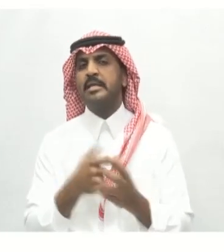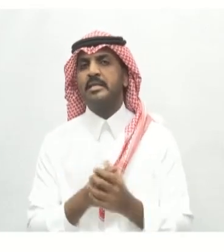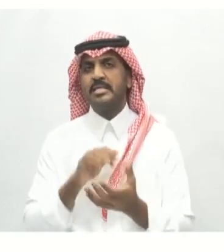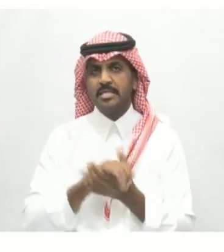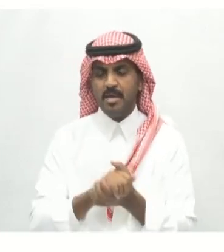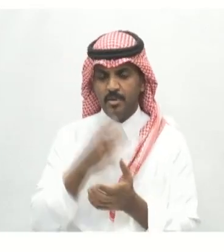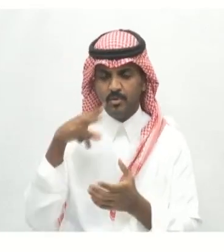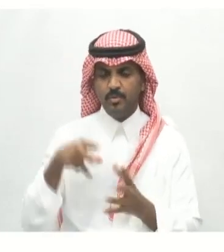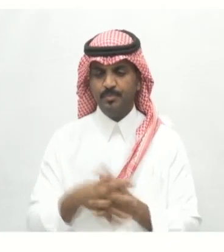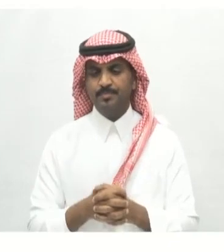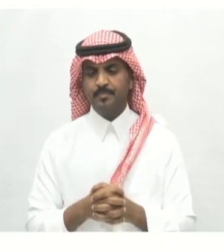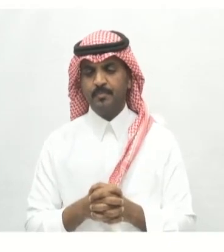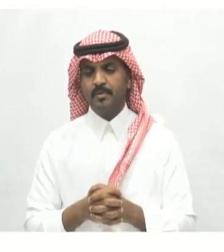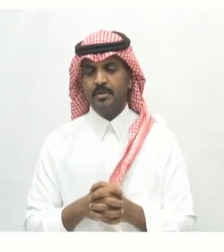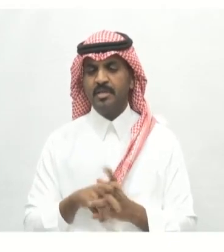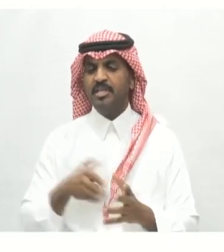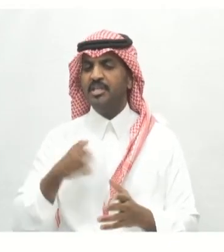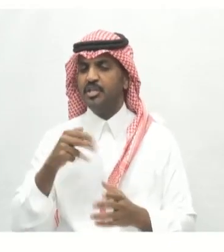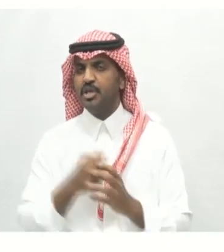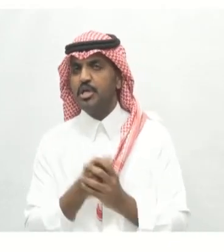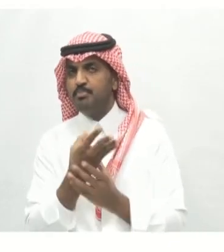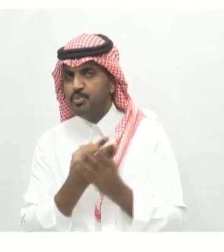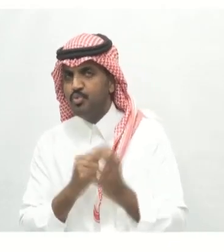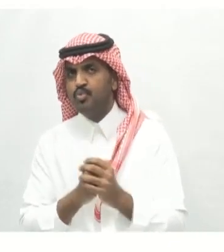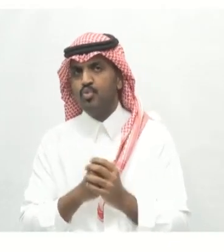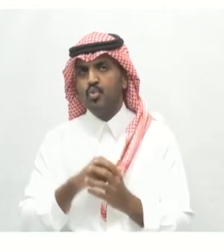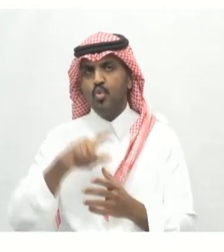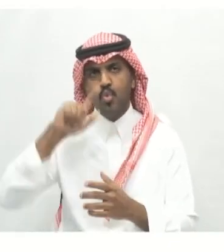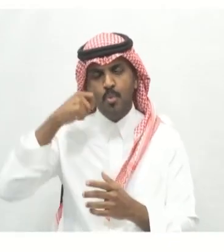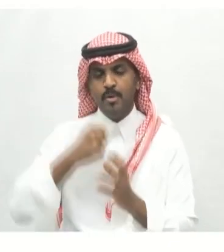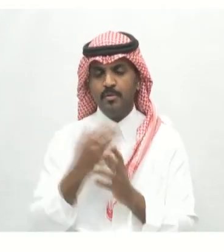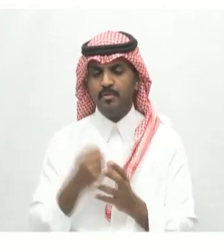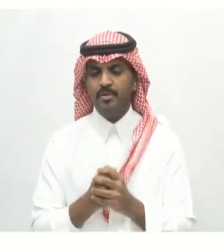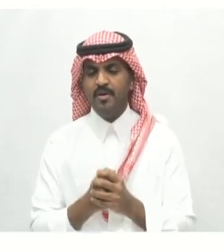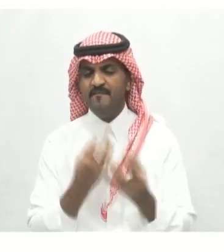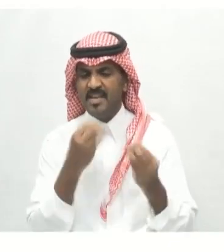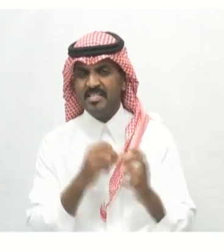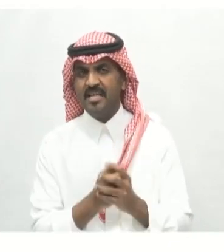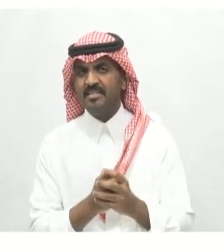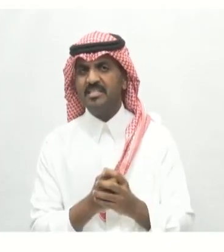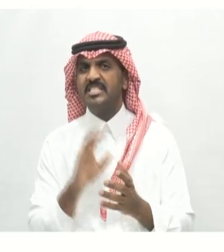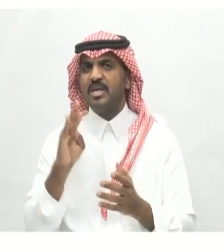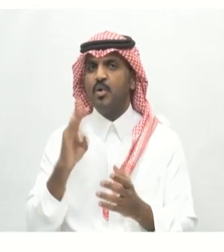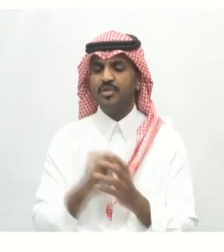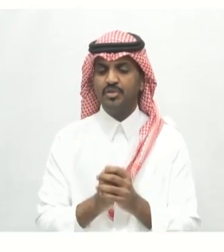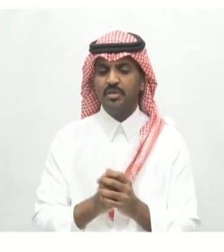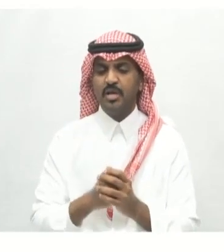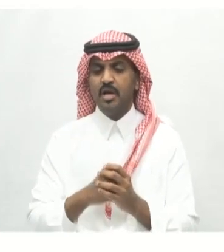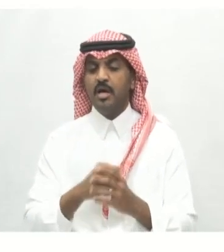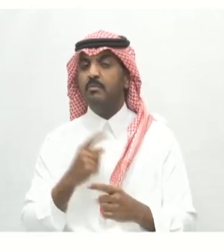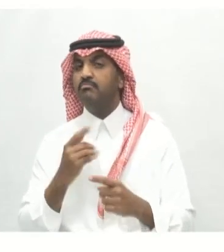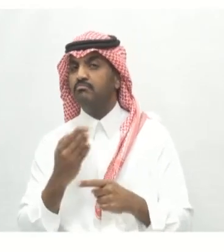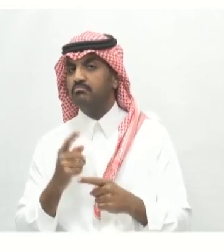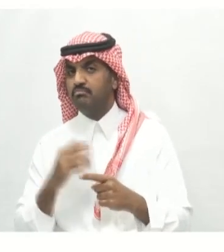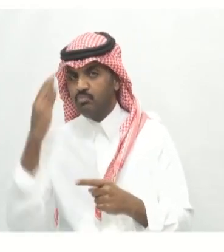عنهم ايضا احتج ابن عمر رضي الله عنهما على فساد نكاح المشركات ومثله انكاح